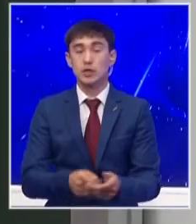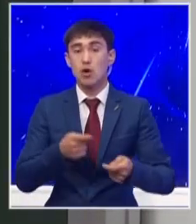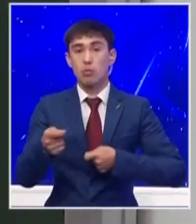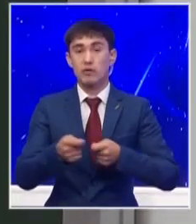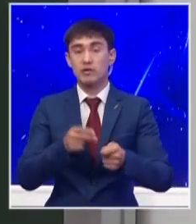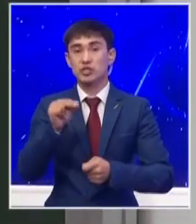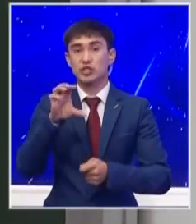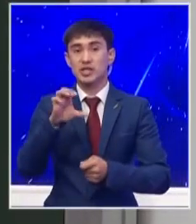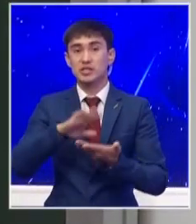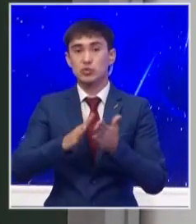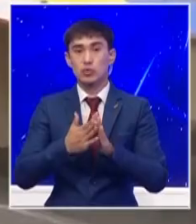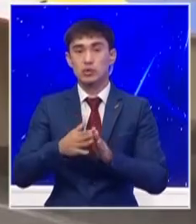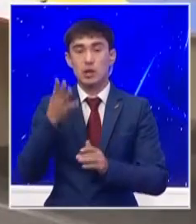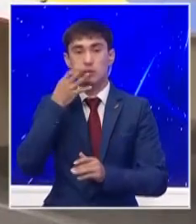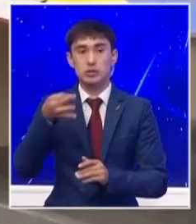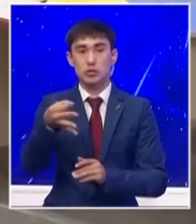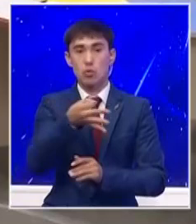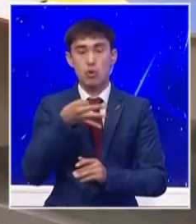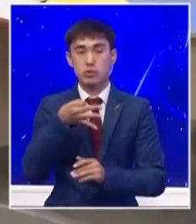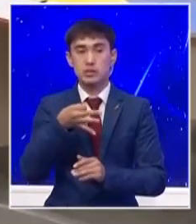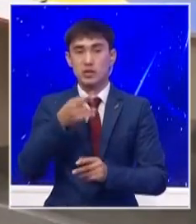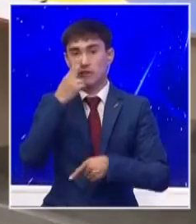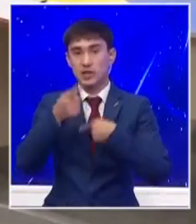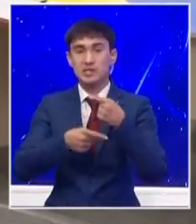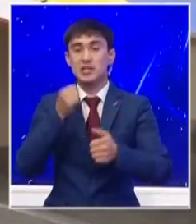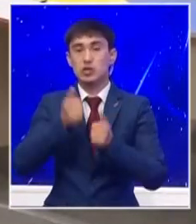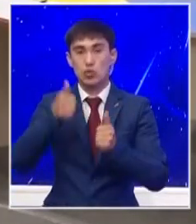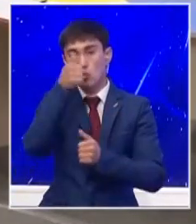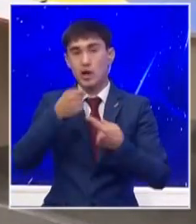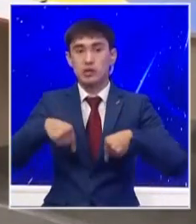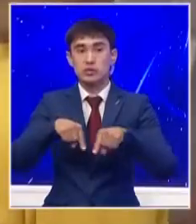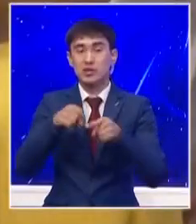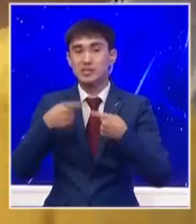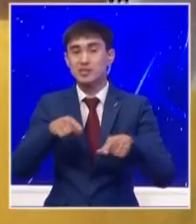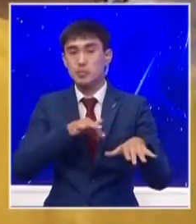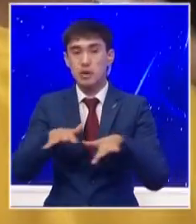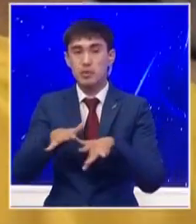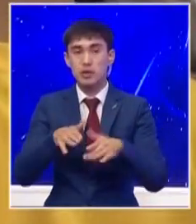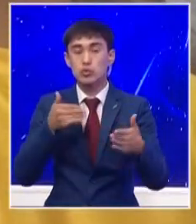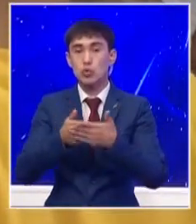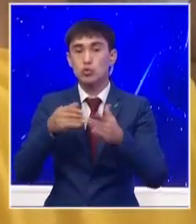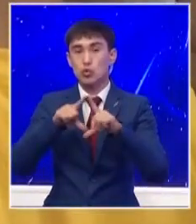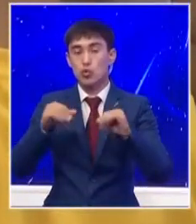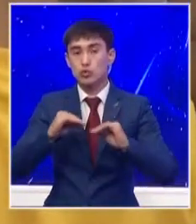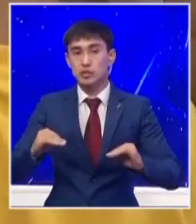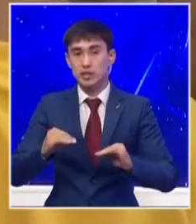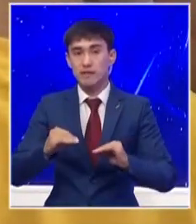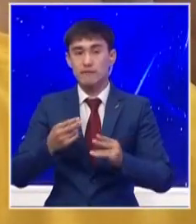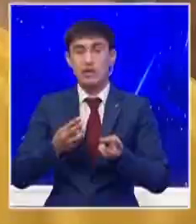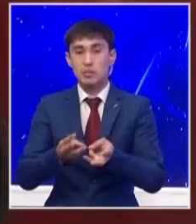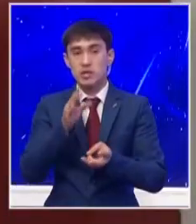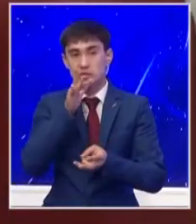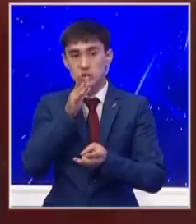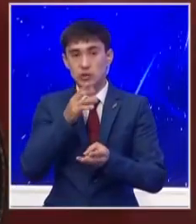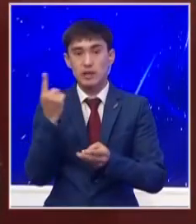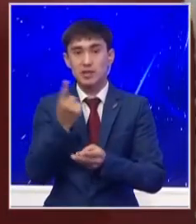Управление по чрезвычайным ситуациям Алматинской области в традиции ежегодно организует различные мероприятия в дошкольных учреждениях. В отопительный сезон